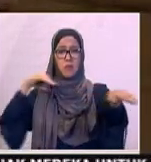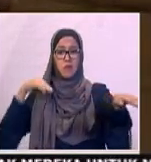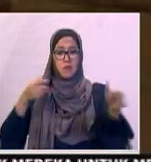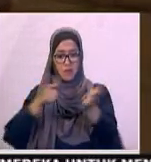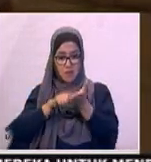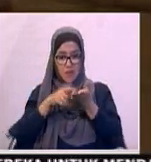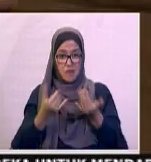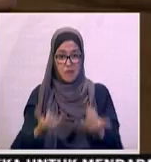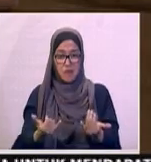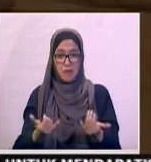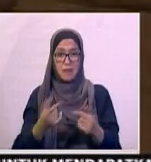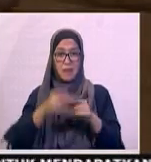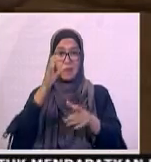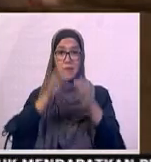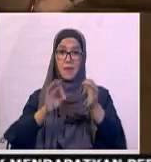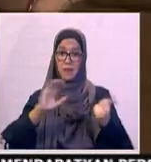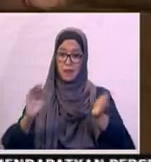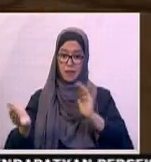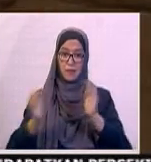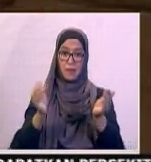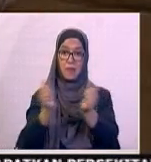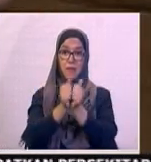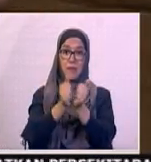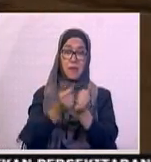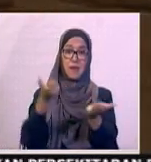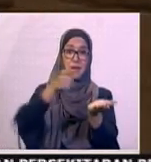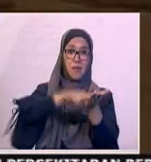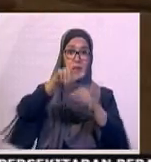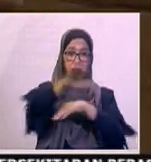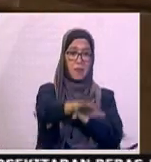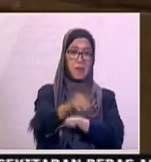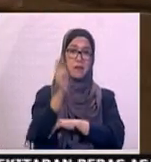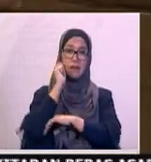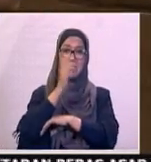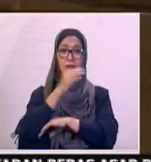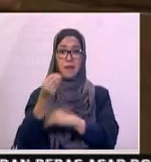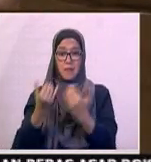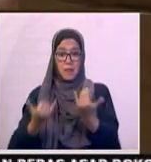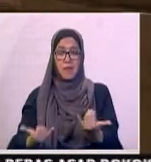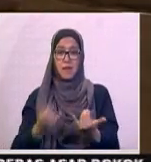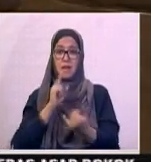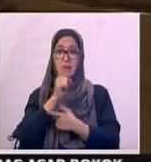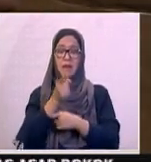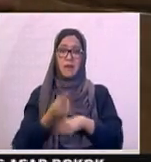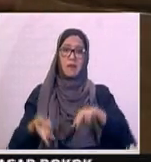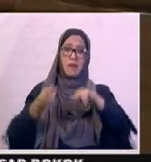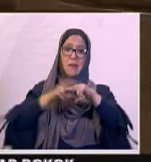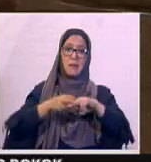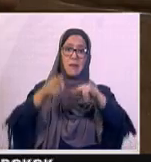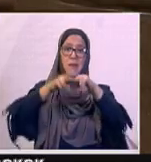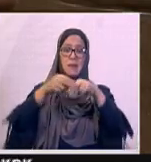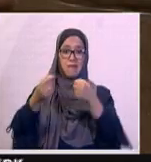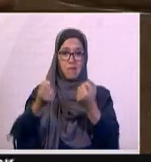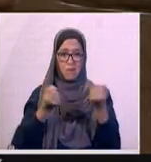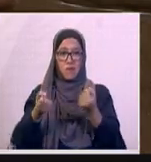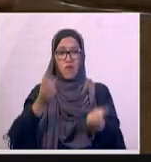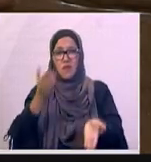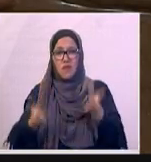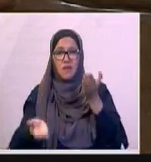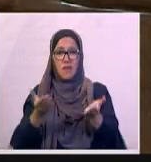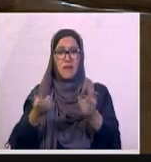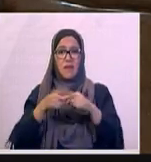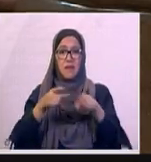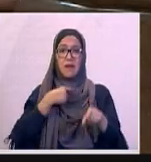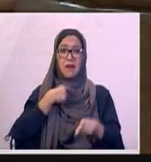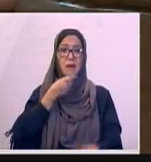bandingkan laporan trafik banding petang tadi dan juga sekarang, terdapat sedikit peningkatan trafik. Kemungkinan warga kota yang pulang